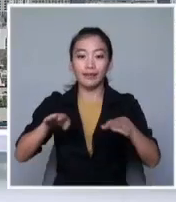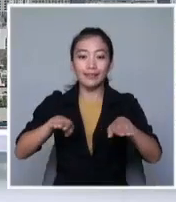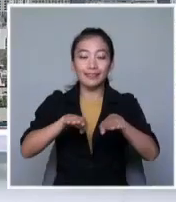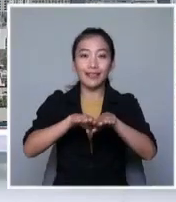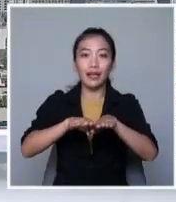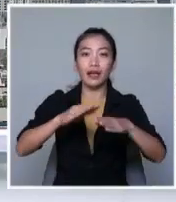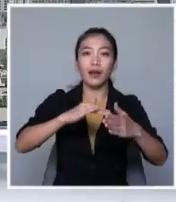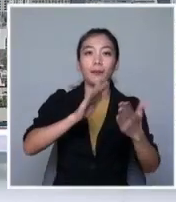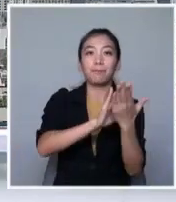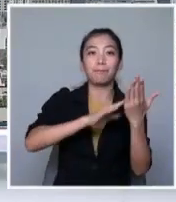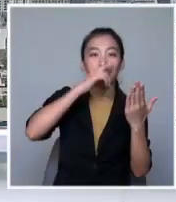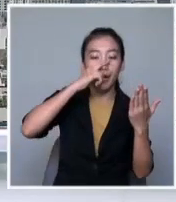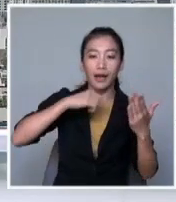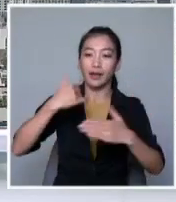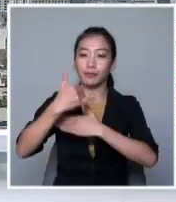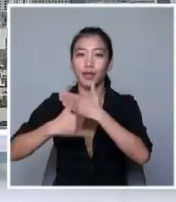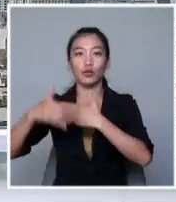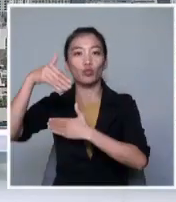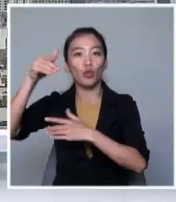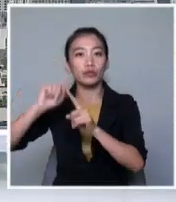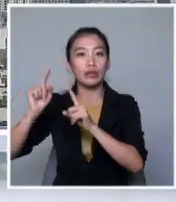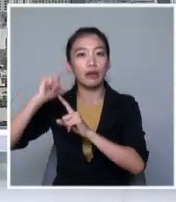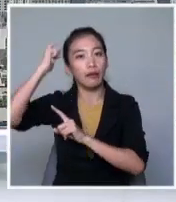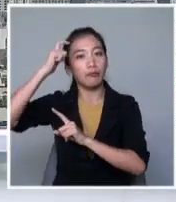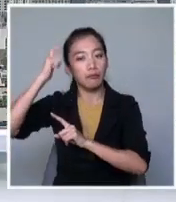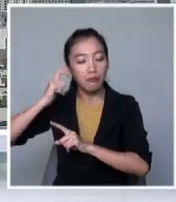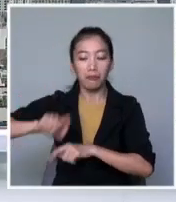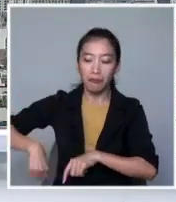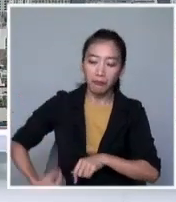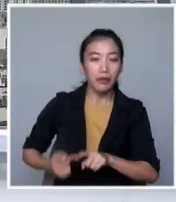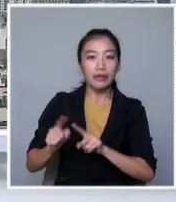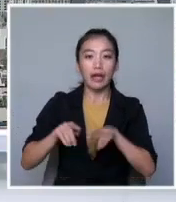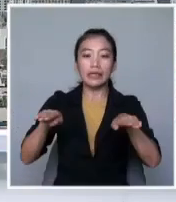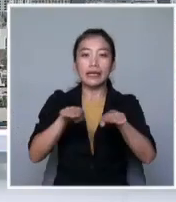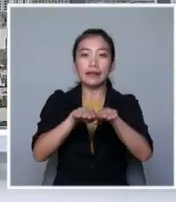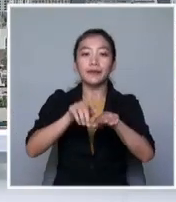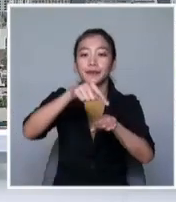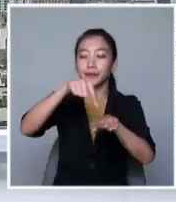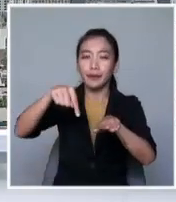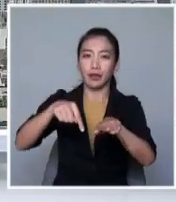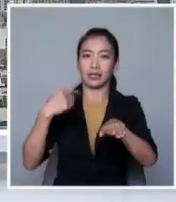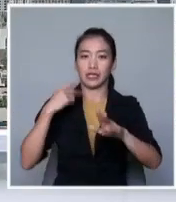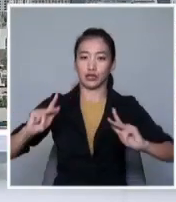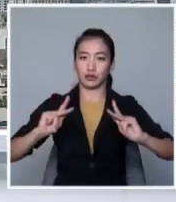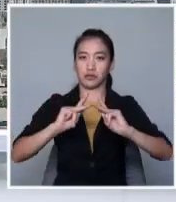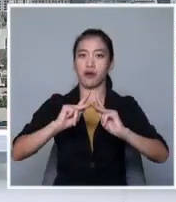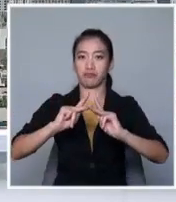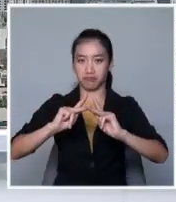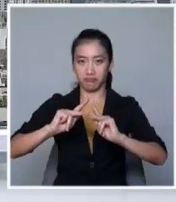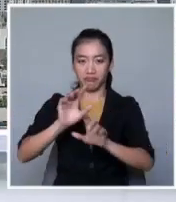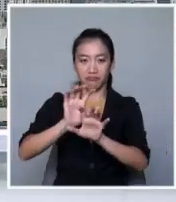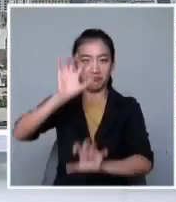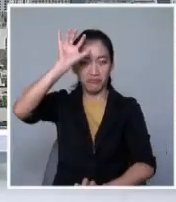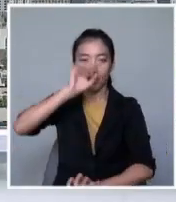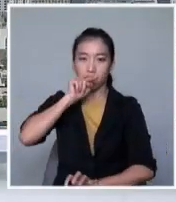ตอนนี้ทำงานกันเต็มที่จริงๆค่ะทางกระทรวงหาไทยมีการสังการให้พวกราชการไม่ใช่แค่ที่จอดเชียงรายนะคะที่